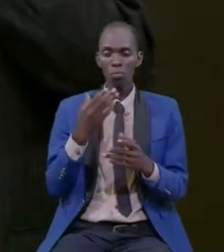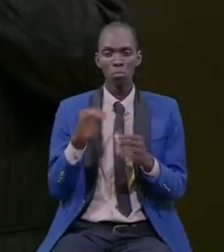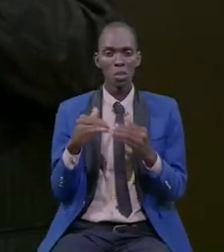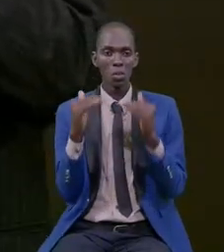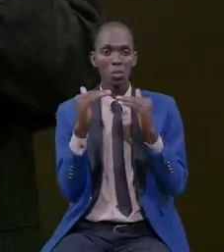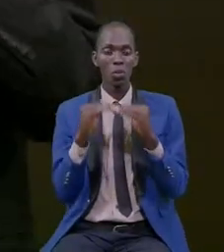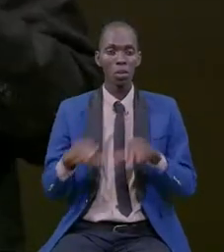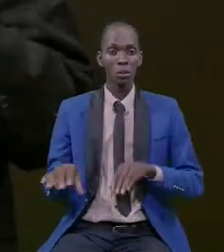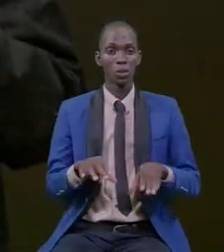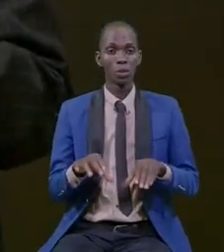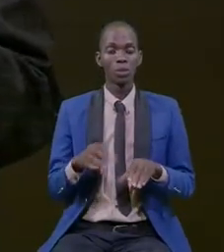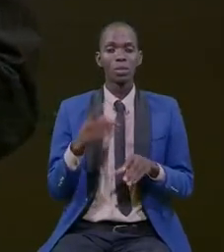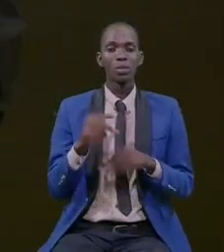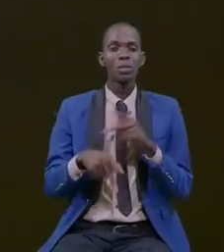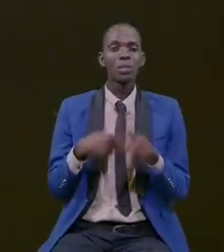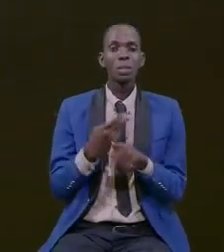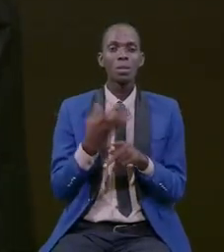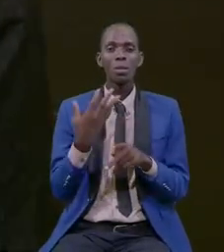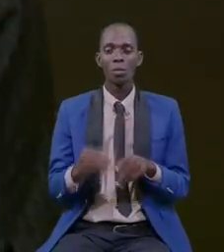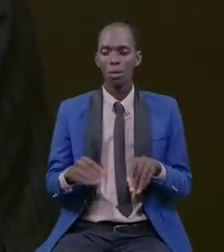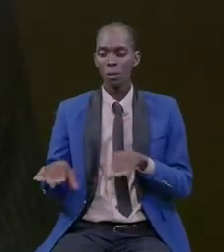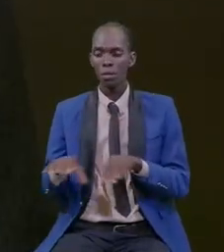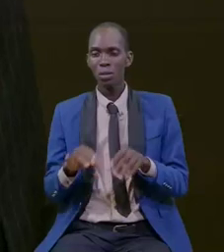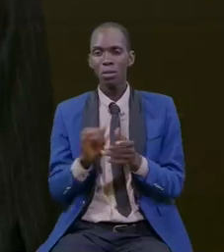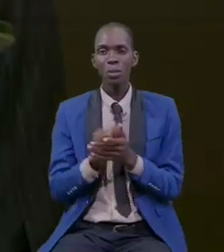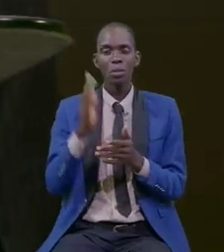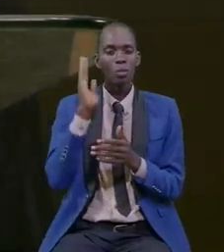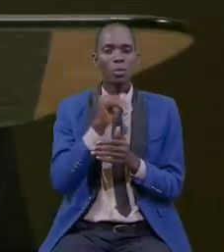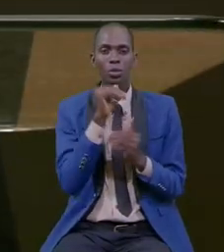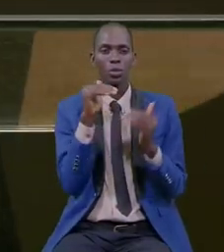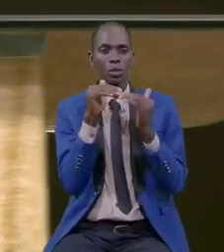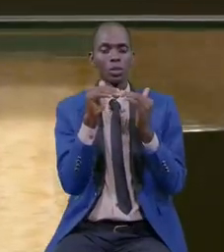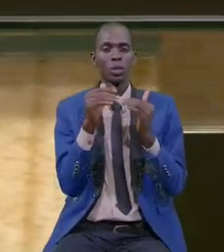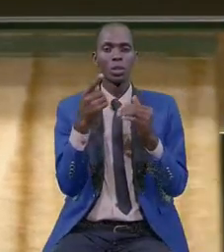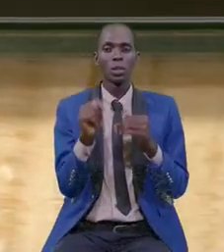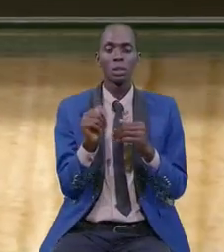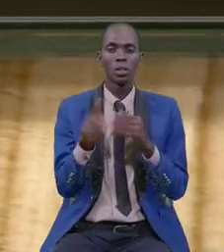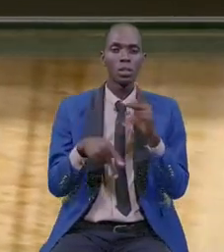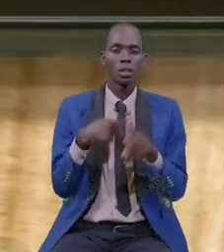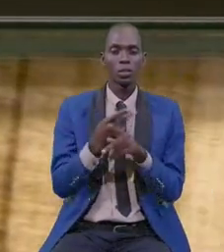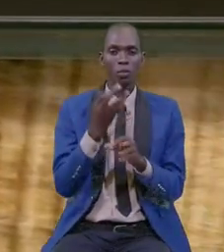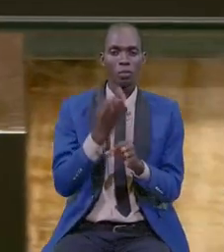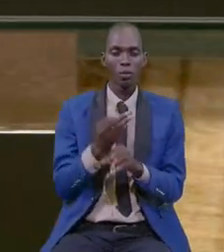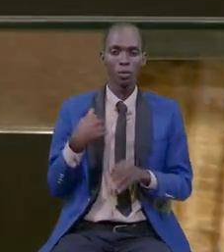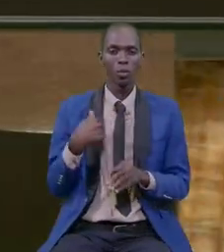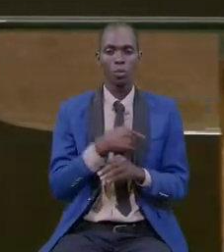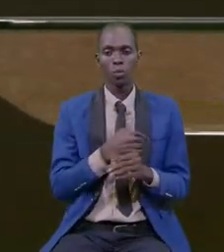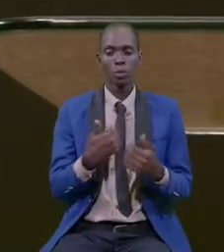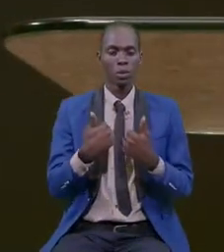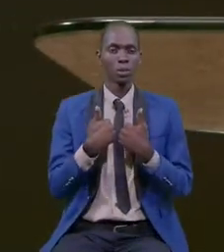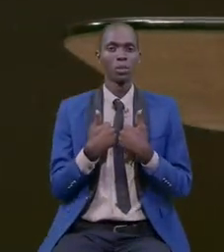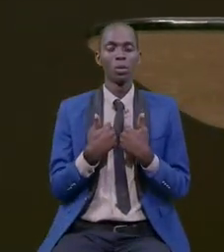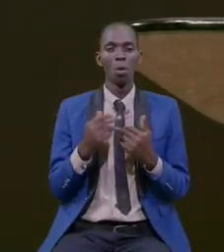qui ne correspondent pas avec qui ne correspond à cette foi que nous professons ou que nous possédons la